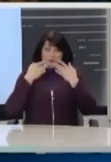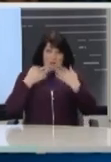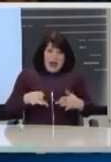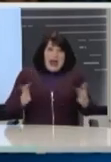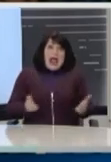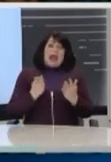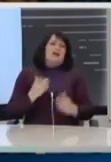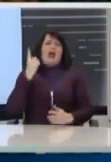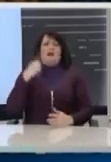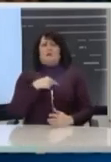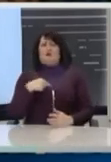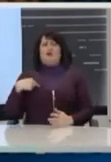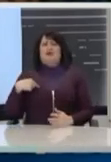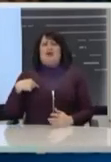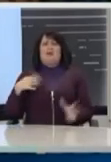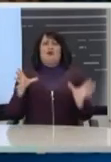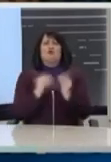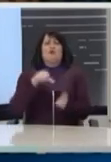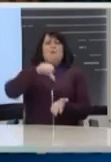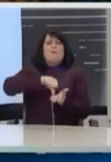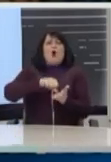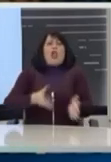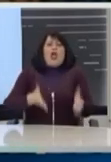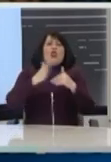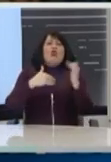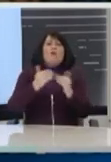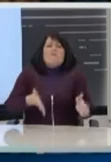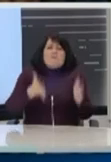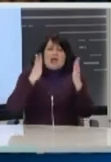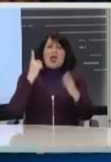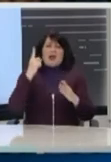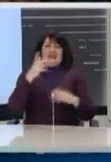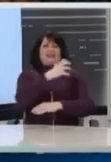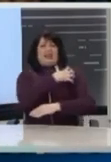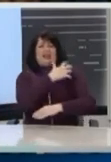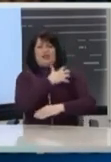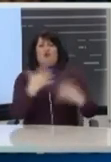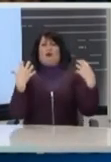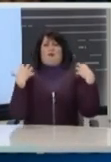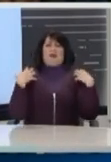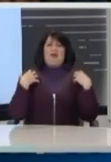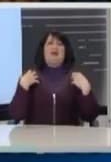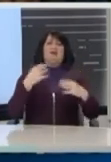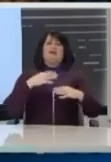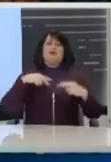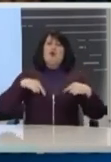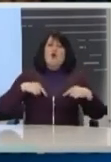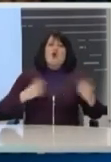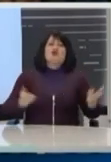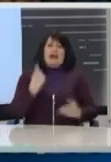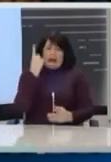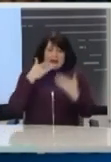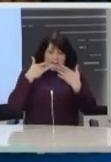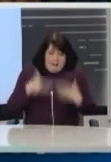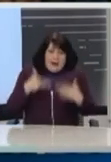Έστω ενός προϊστάμενου της πολεοδομίας, ενός υπουργού, ενός στρατηγού, ενός ταγματάρχη. Τίποτε. Ούτε μία